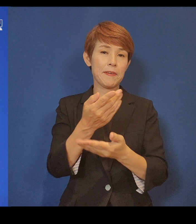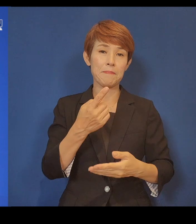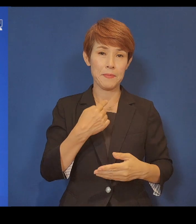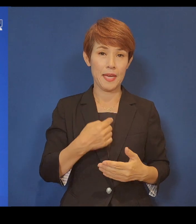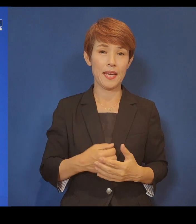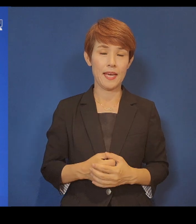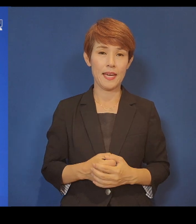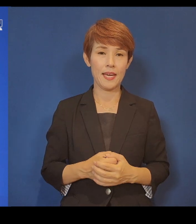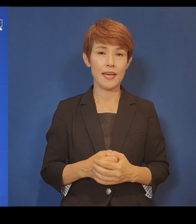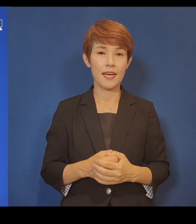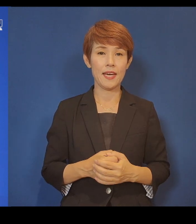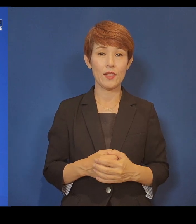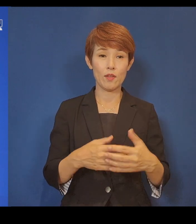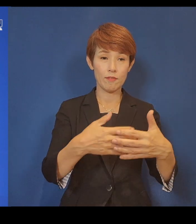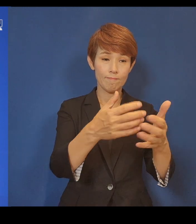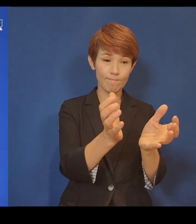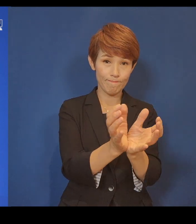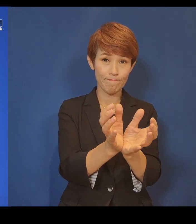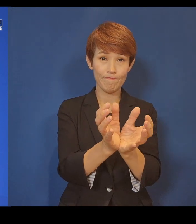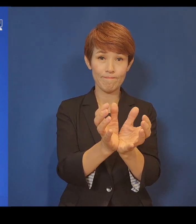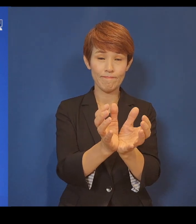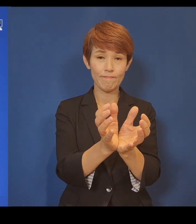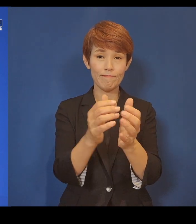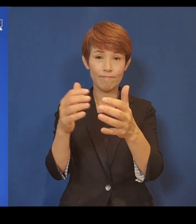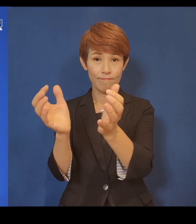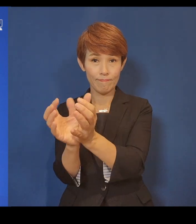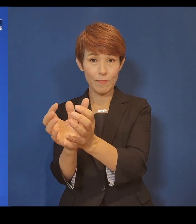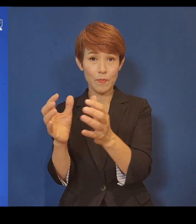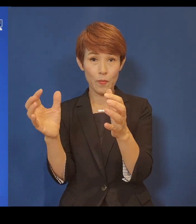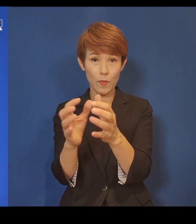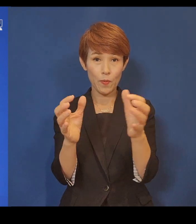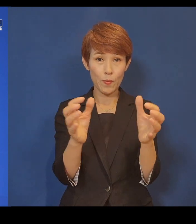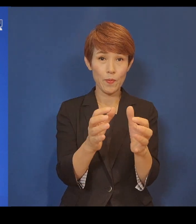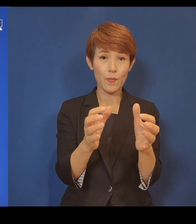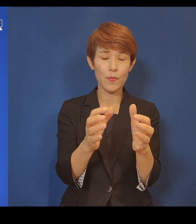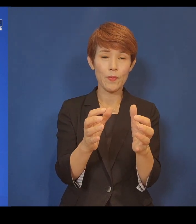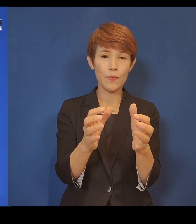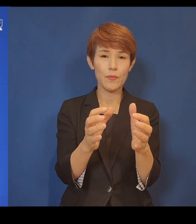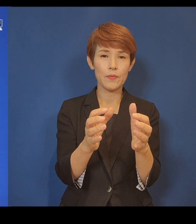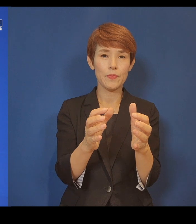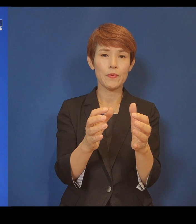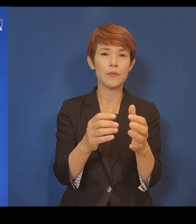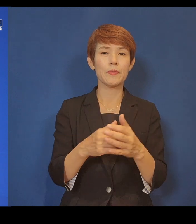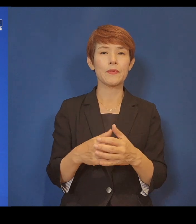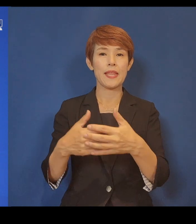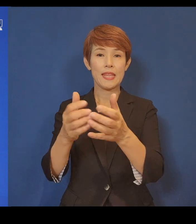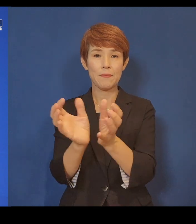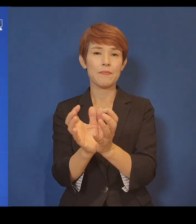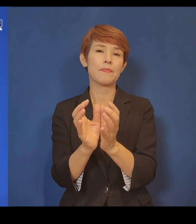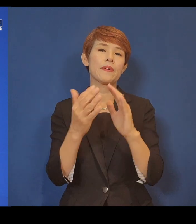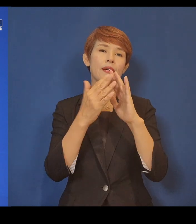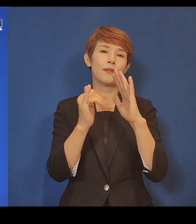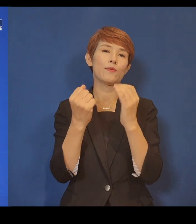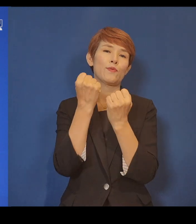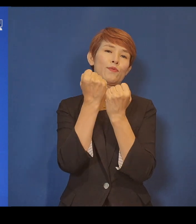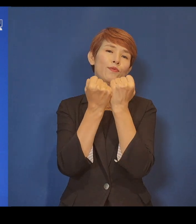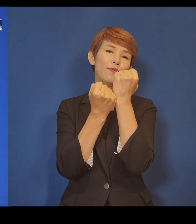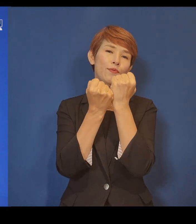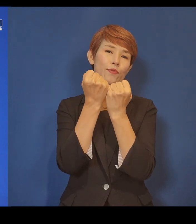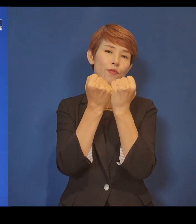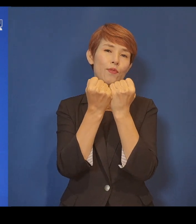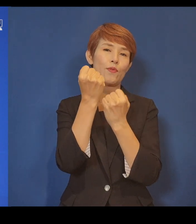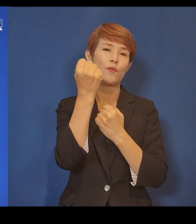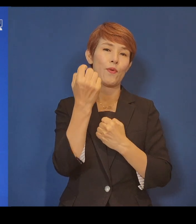그런 힘을 가지고 소그룹의 힘을 가지고 얼마 전까지 우리는 목양팀별 가족 수련회를